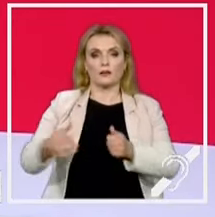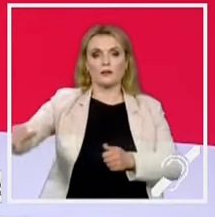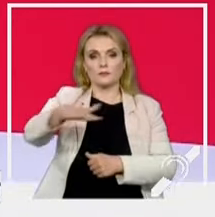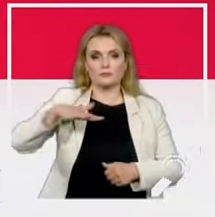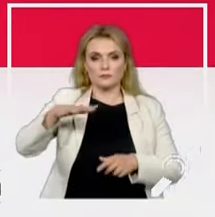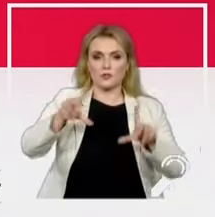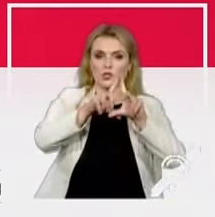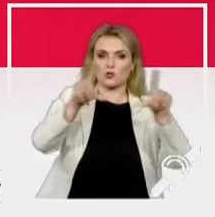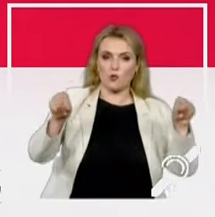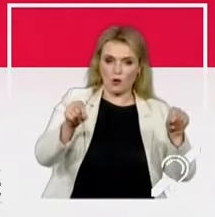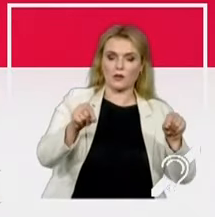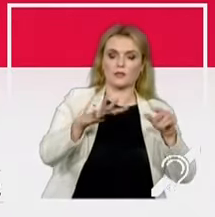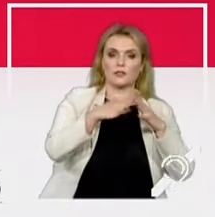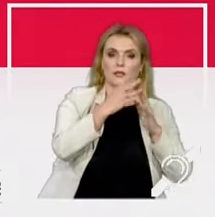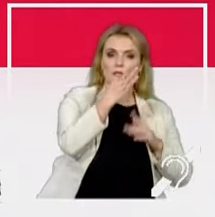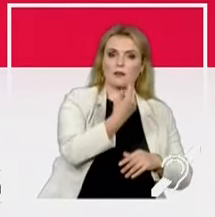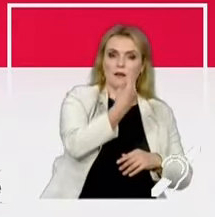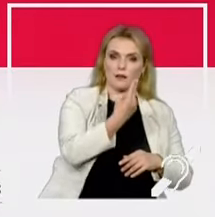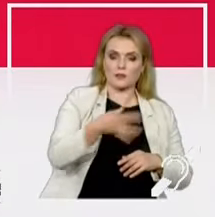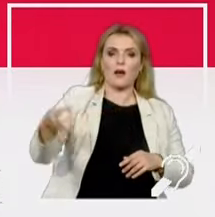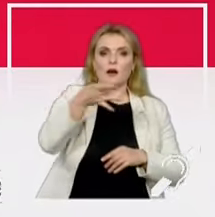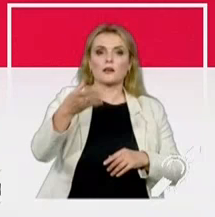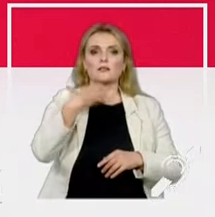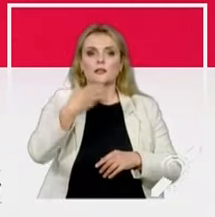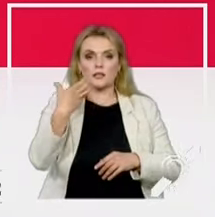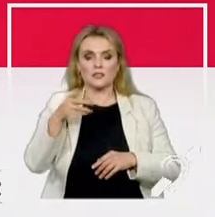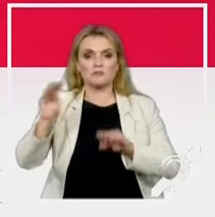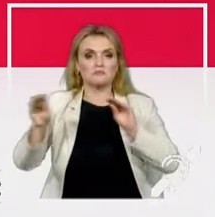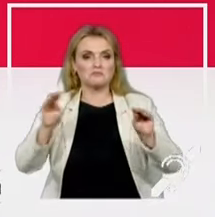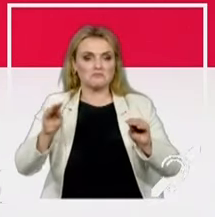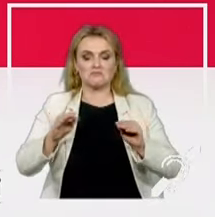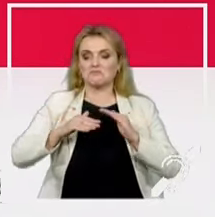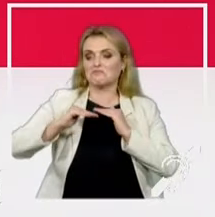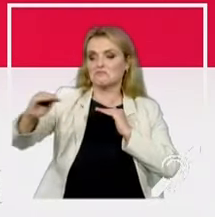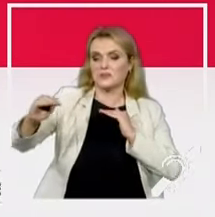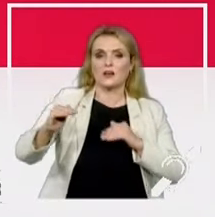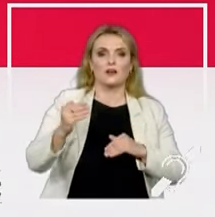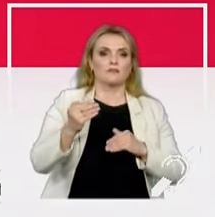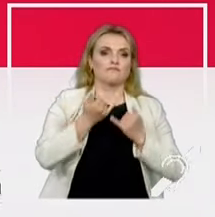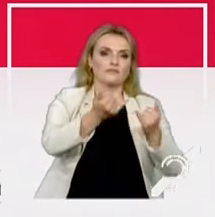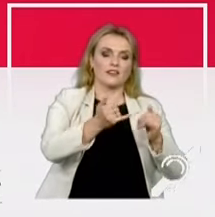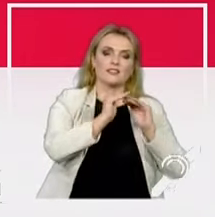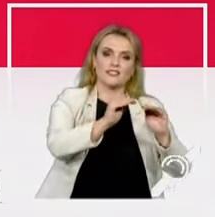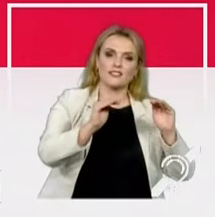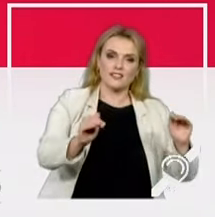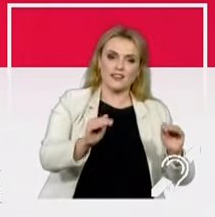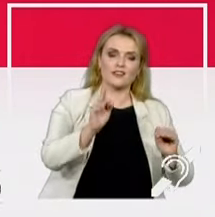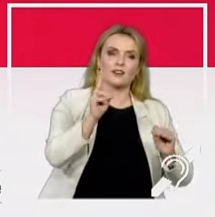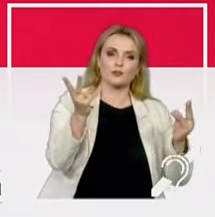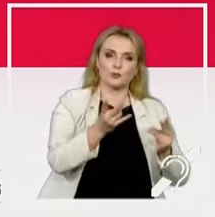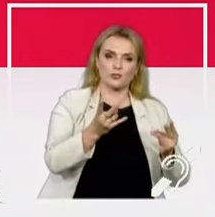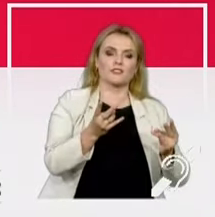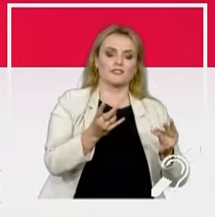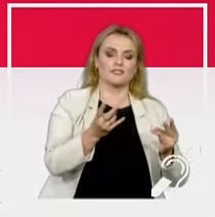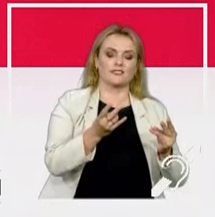Continuăm cu altă știri. În curtea liceului din Sireți, raionul Strășeni, a fost amenajată o grădină inedită, dedicată în special copiilor cu